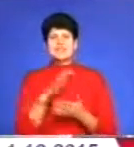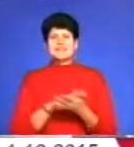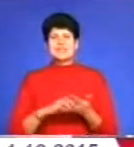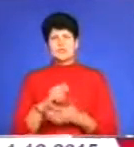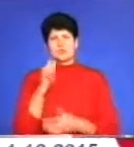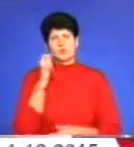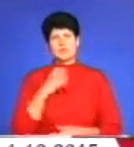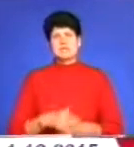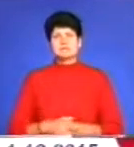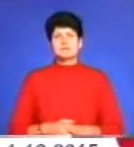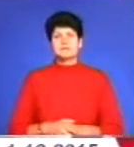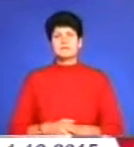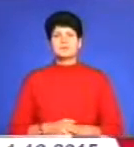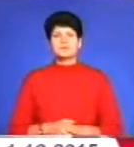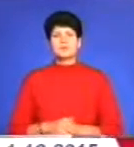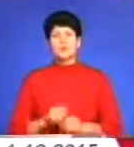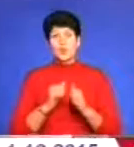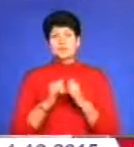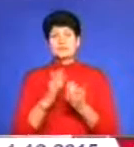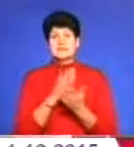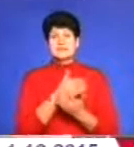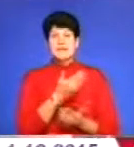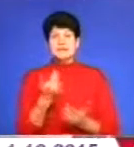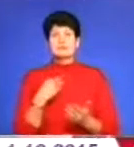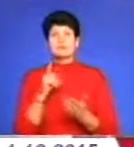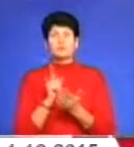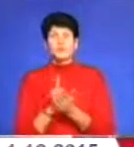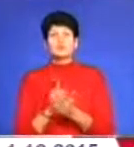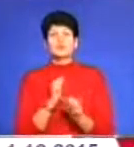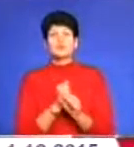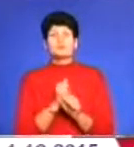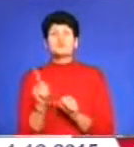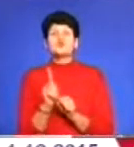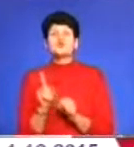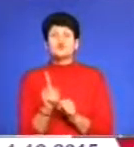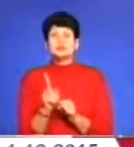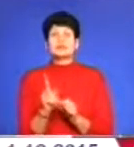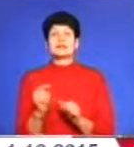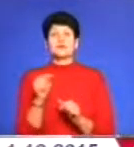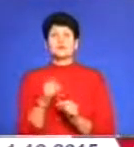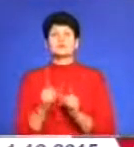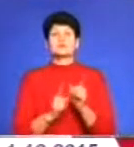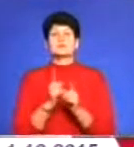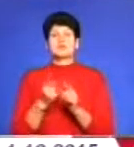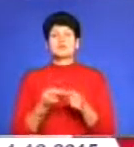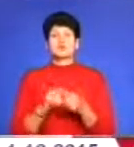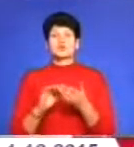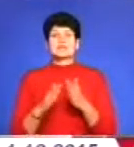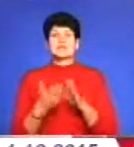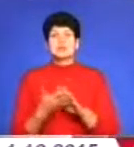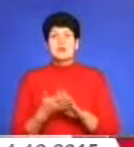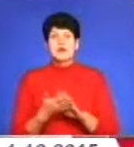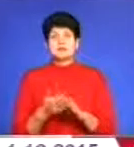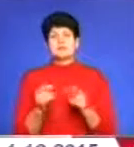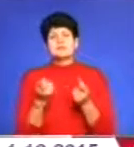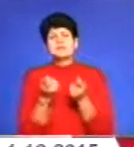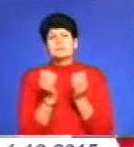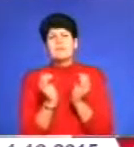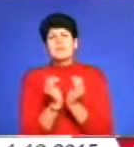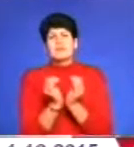українства. І тому кожен з нас повинен робити щось для того, щоб змінити цю ситуацію. Нехай це буде маленька